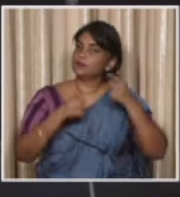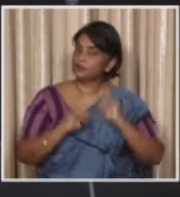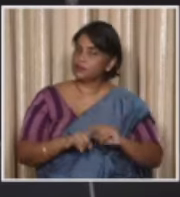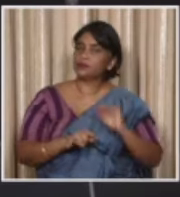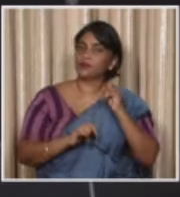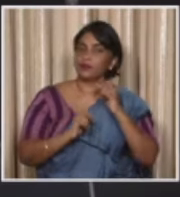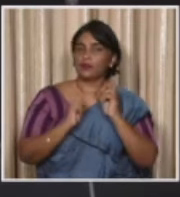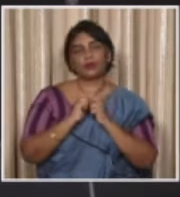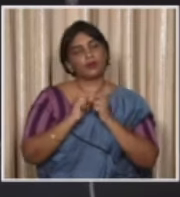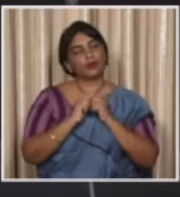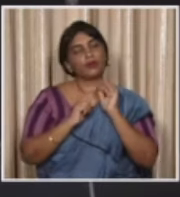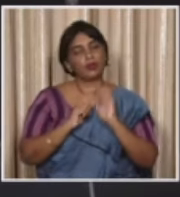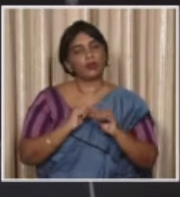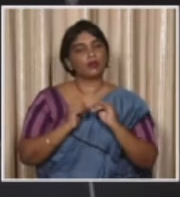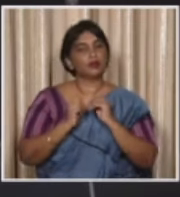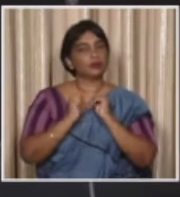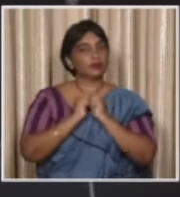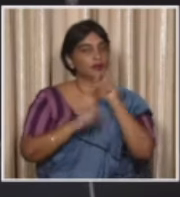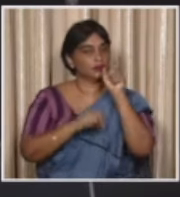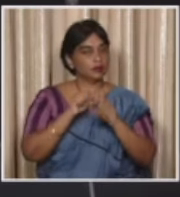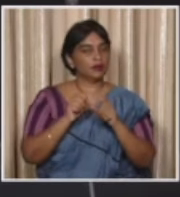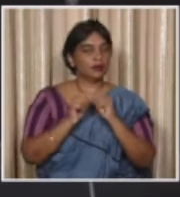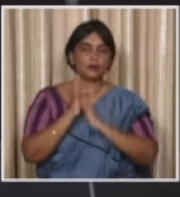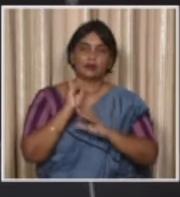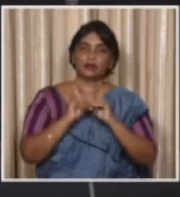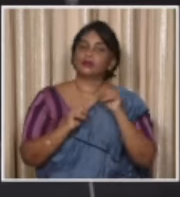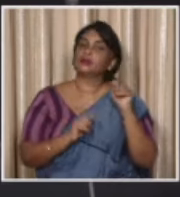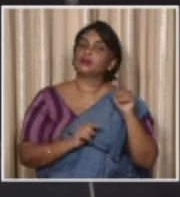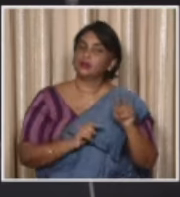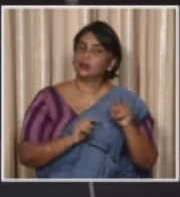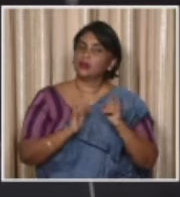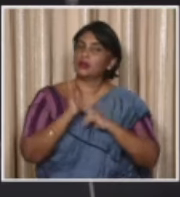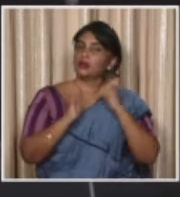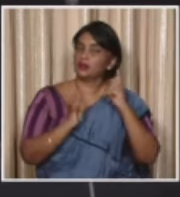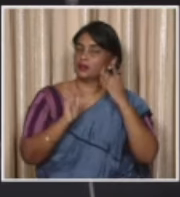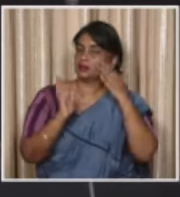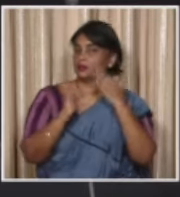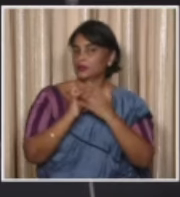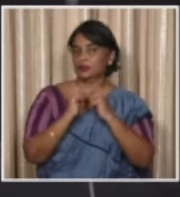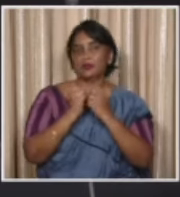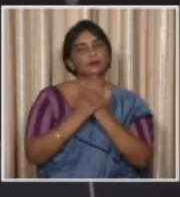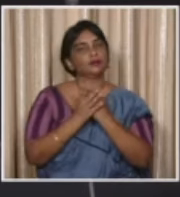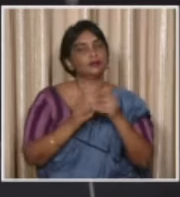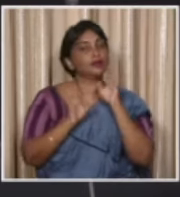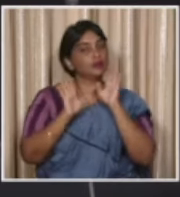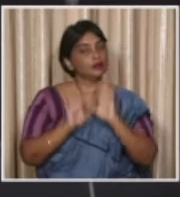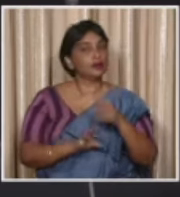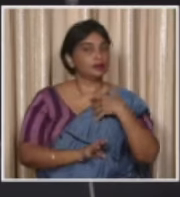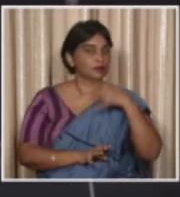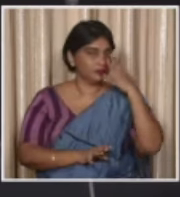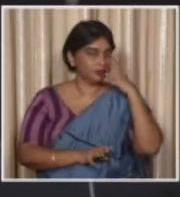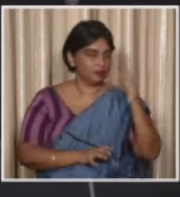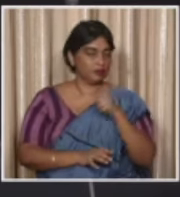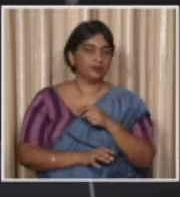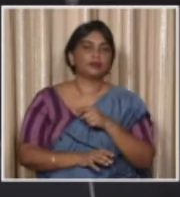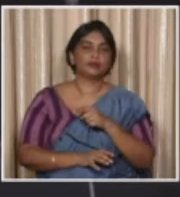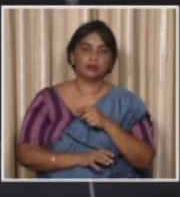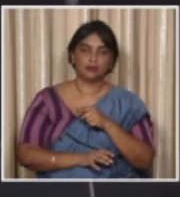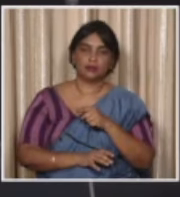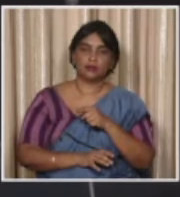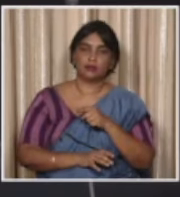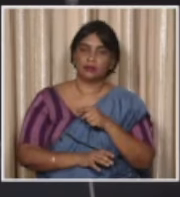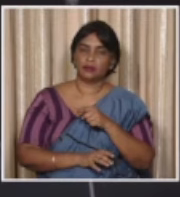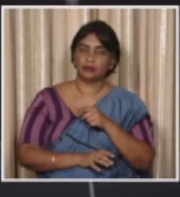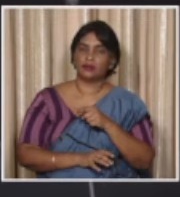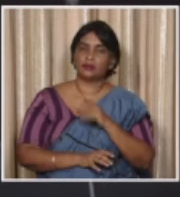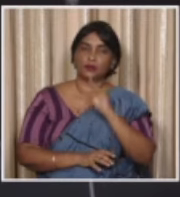යම් ගැටලු තියෙනවා නම් අනාධ්‍යන සේවකින්ගේ අමාත්‍යංශෙන් ජාතික පාසල්වල විසඳලා තිනු. හැබැයි අපි මතක තියාගන්න